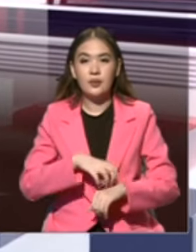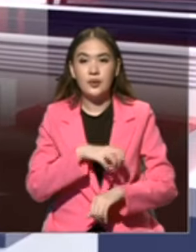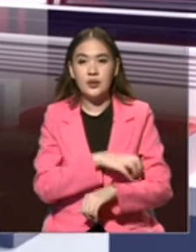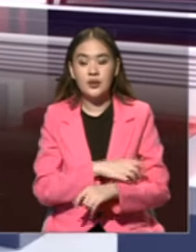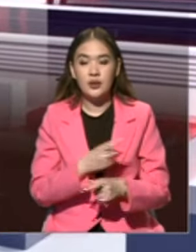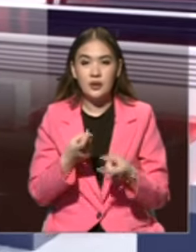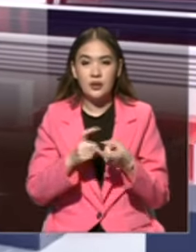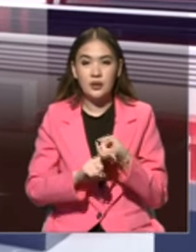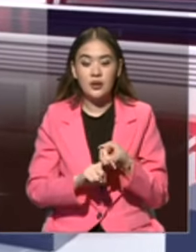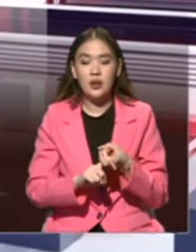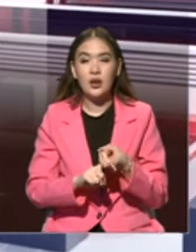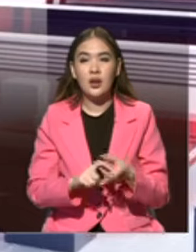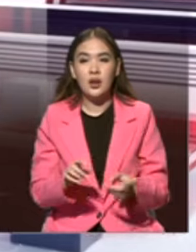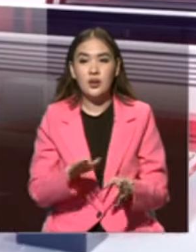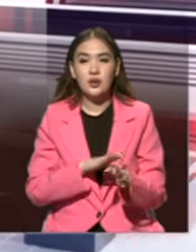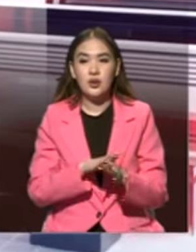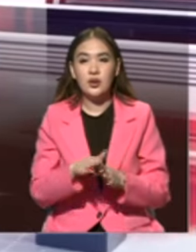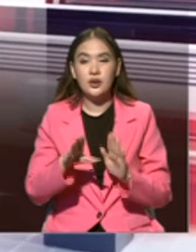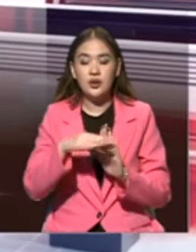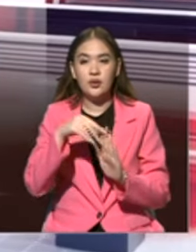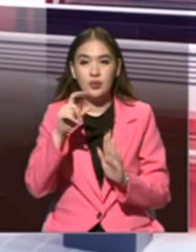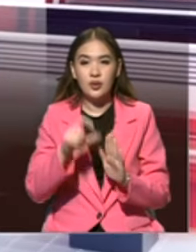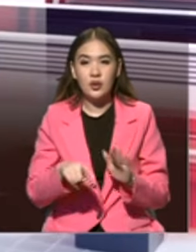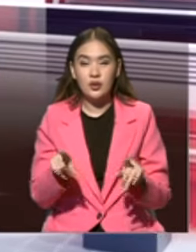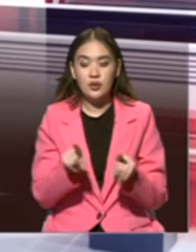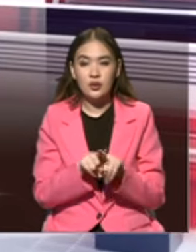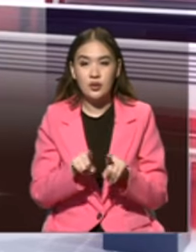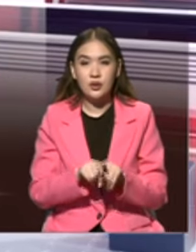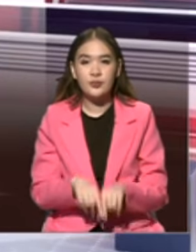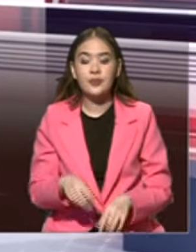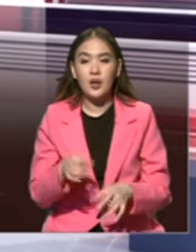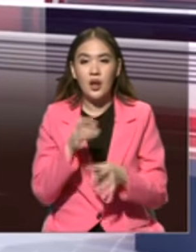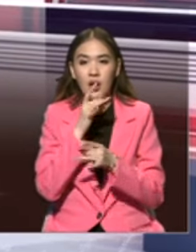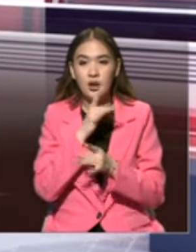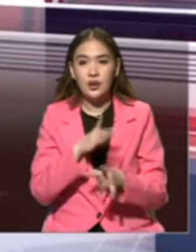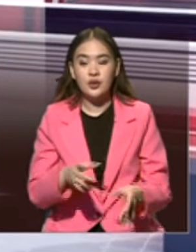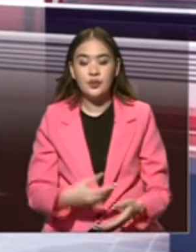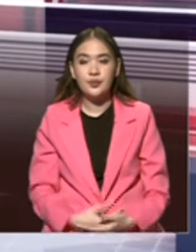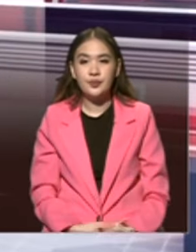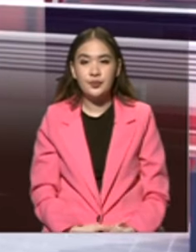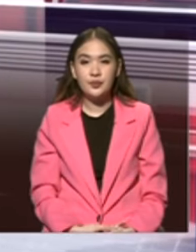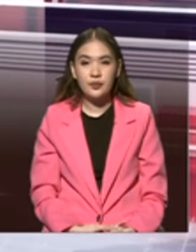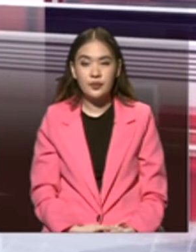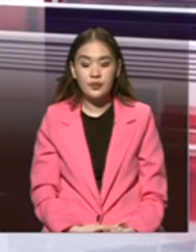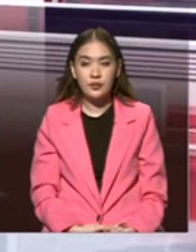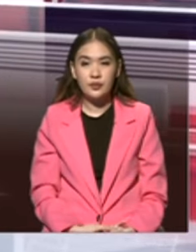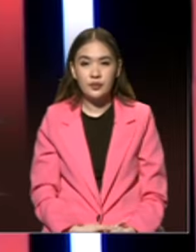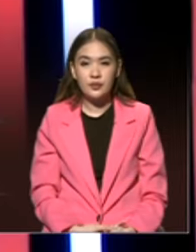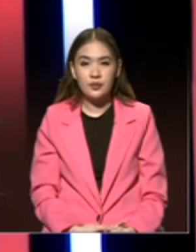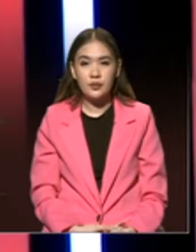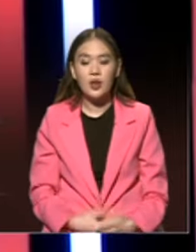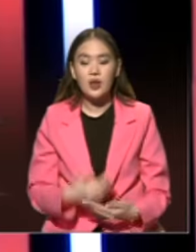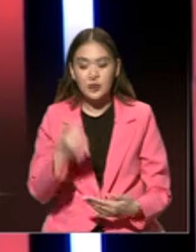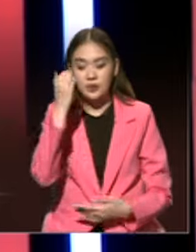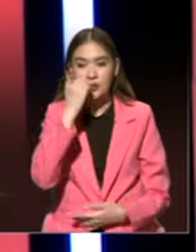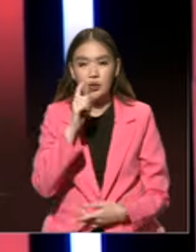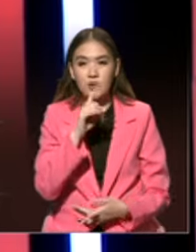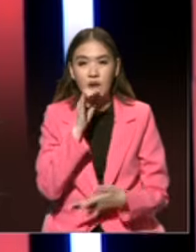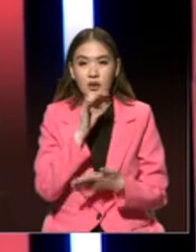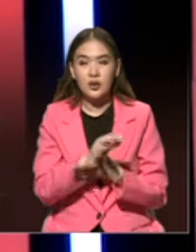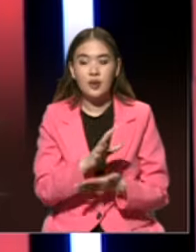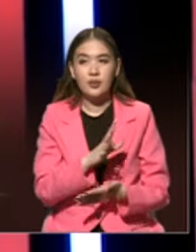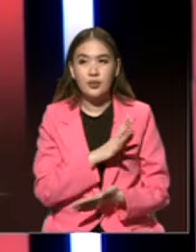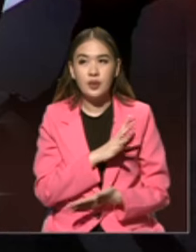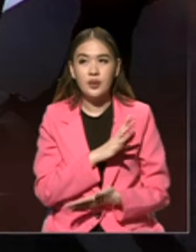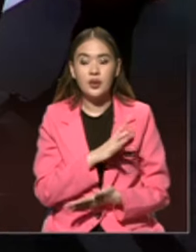Сондай-ақ жаңа депутаттар да бар. Жақсы. Абай Мырза, пікіріңізге рахмет. Өтемақысыз